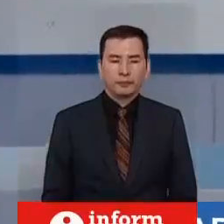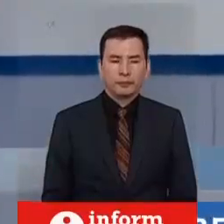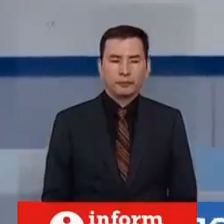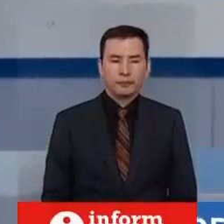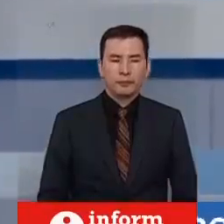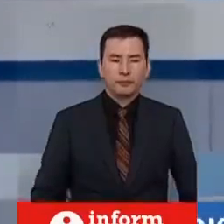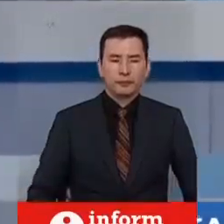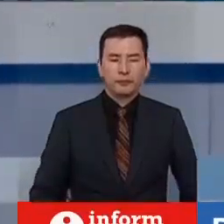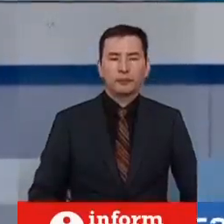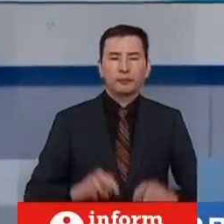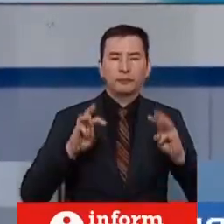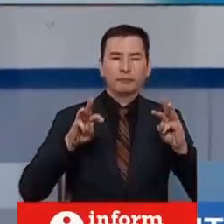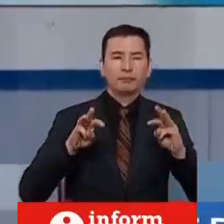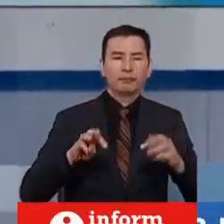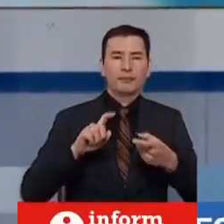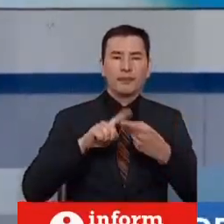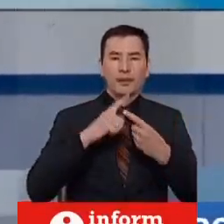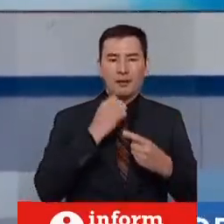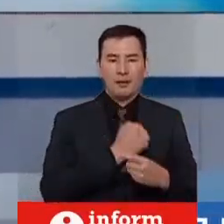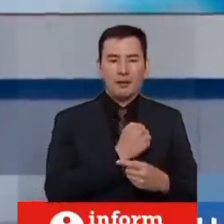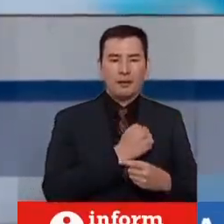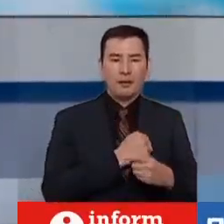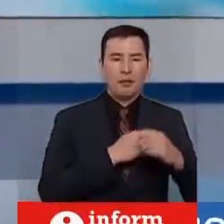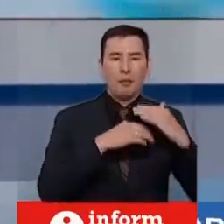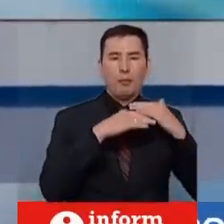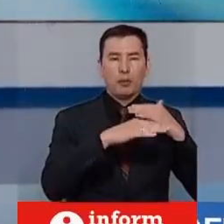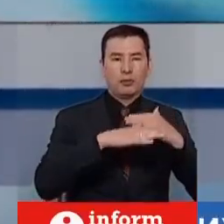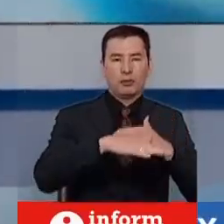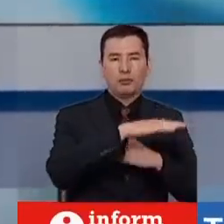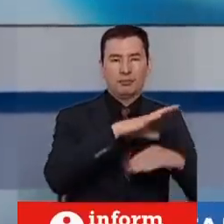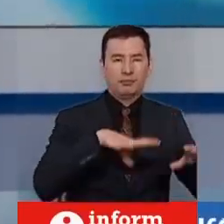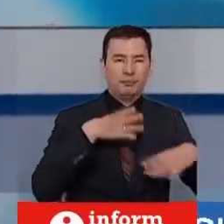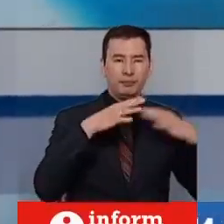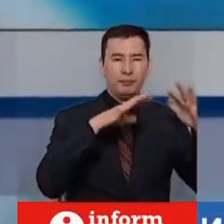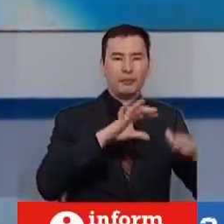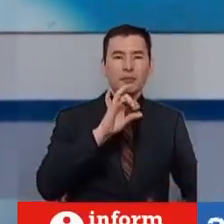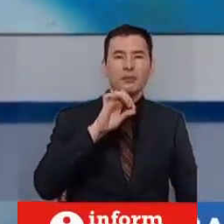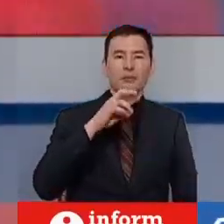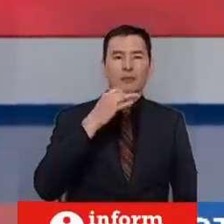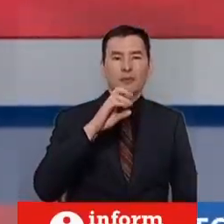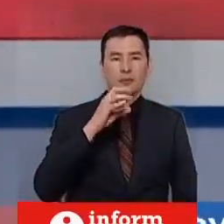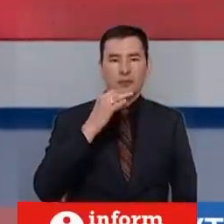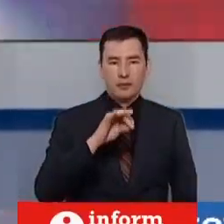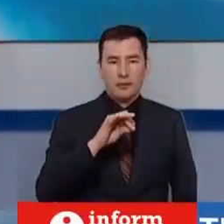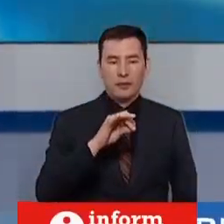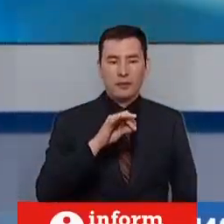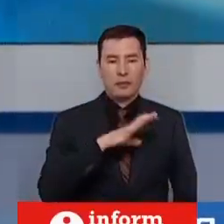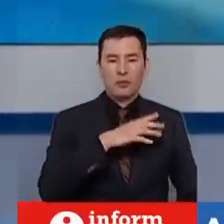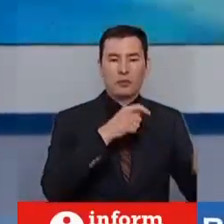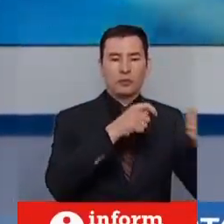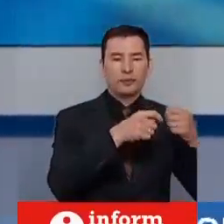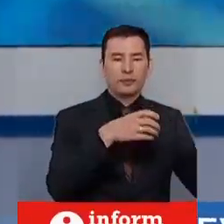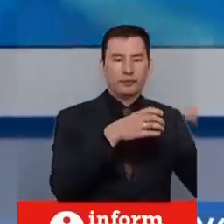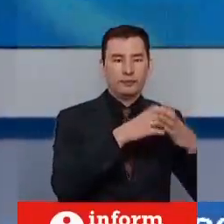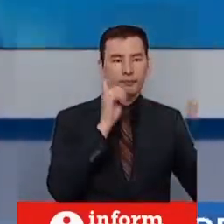Мистер обороны посетил полигон илийский он осмотрел инфраструктуру и встретился с руководящим составом Руслан